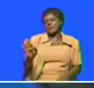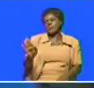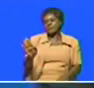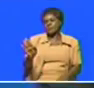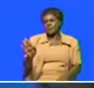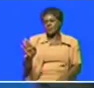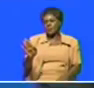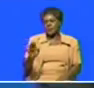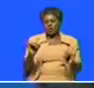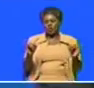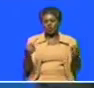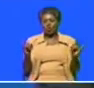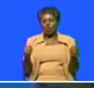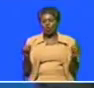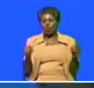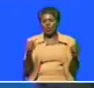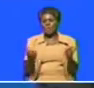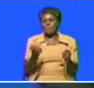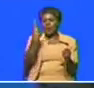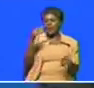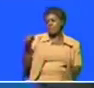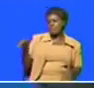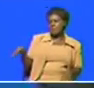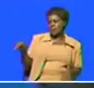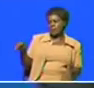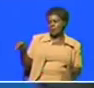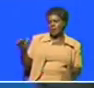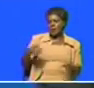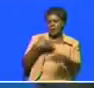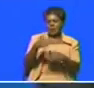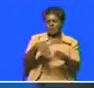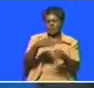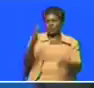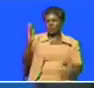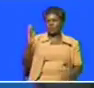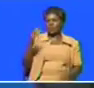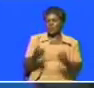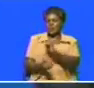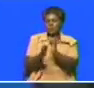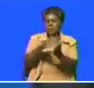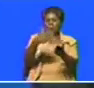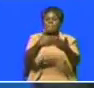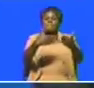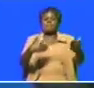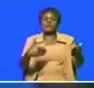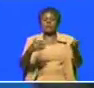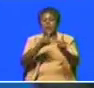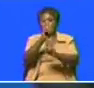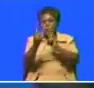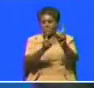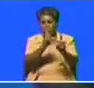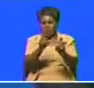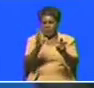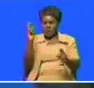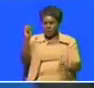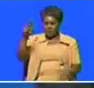Ni taarifa ambazo ziliweza kuchipuka mapema hii leo asubuhi baada ya kuondolewa. Tutakuelezea zaidi, lakini kabla ya kwenda kwenye mahojiano,